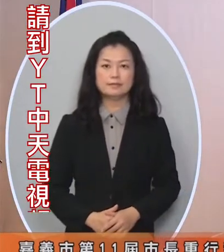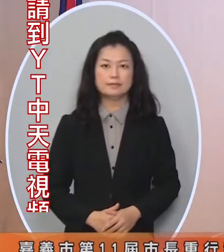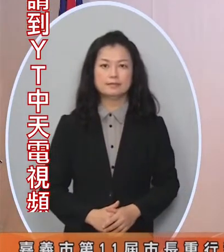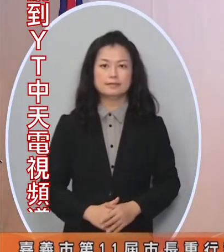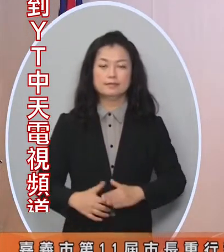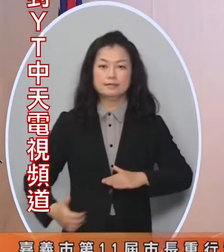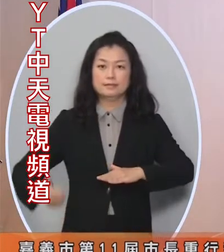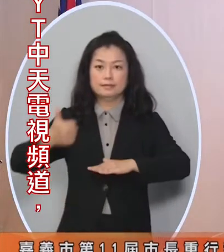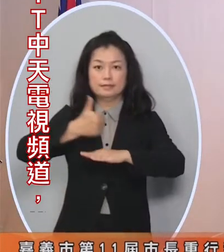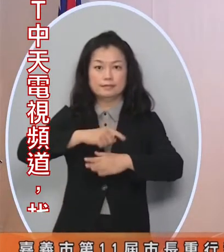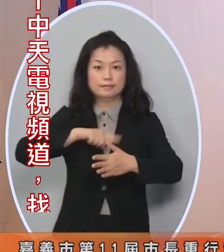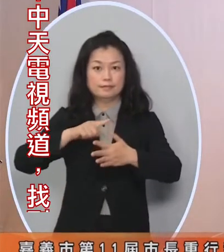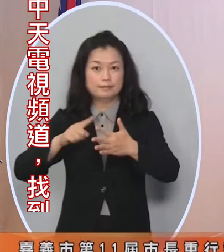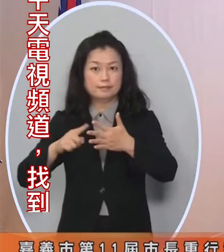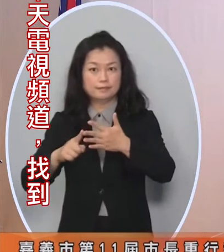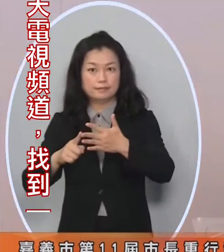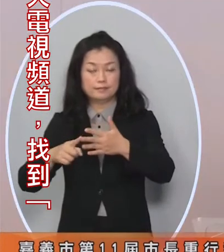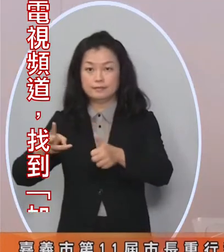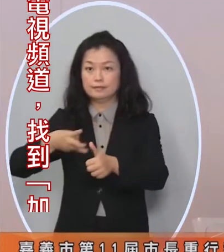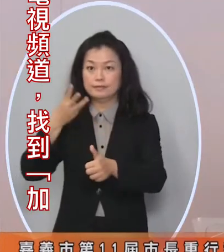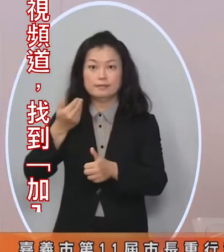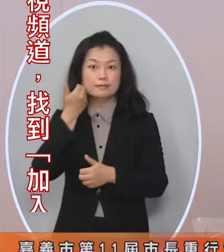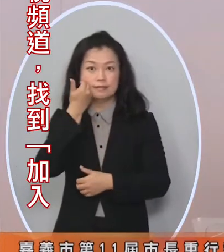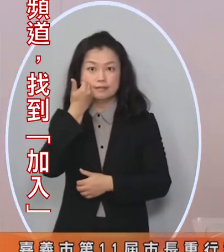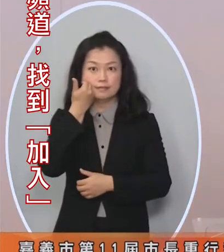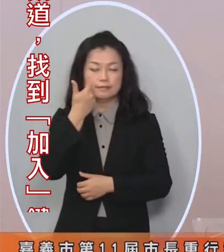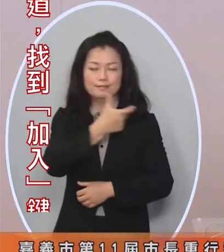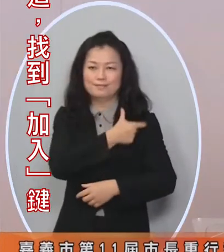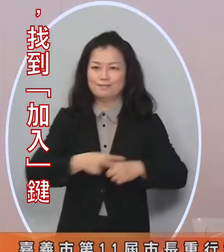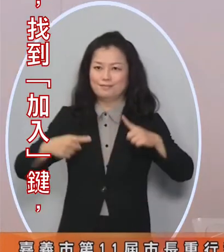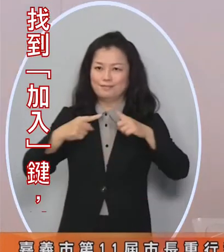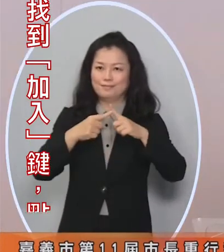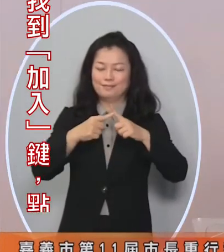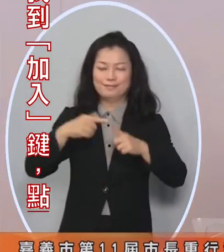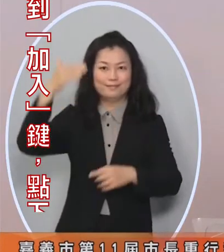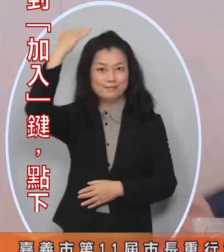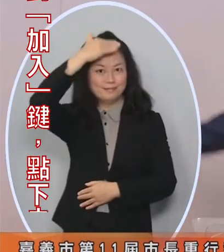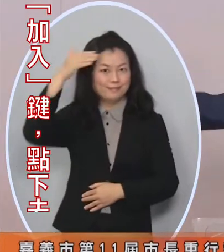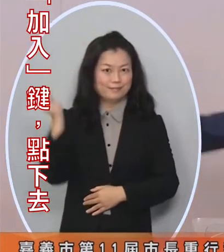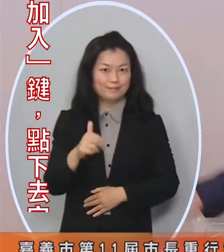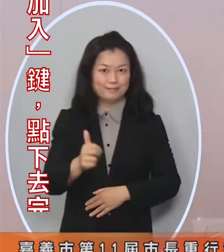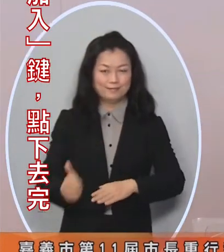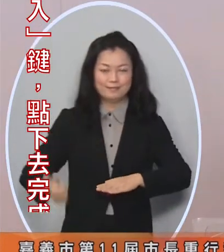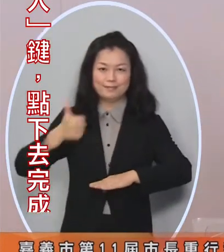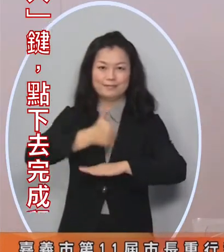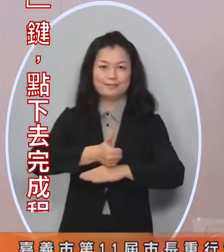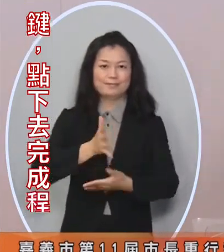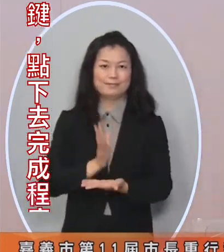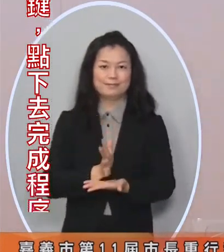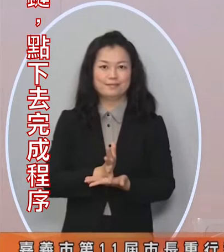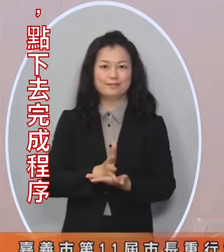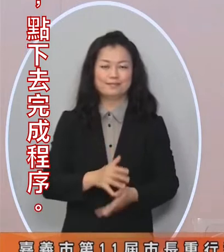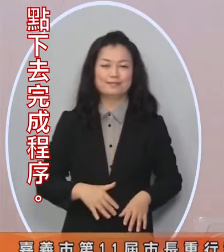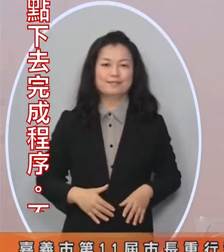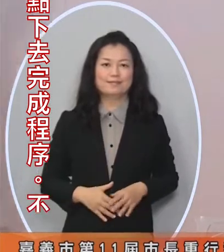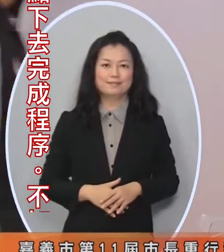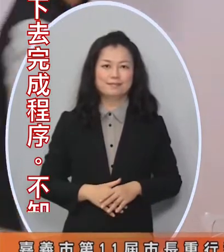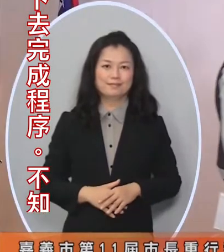请发言顺序第三位候选人郑凯生先生上台发言。